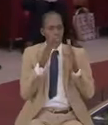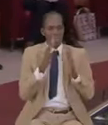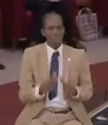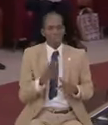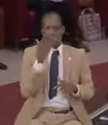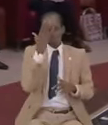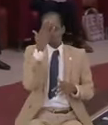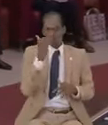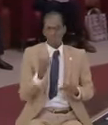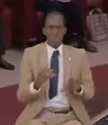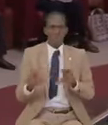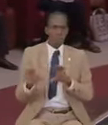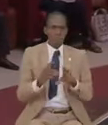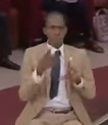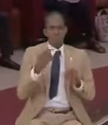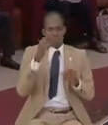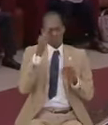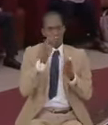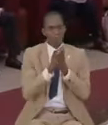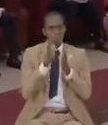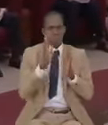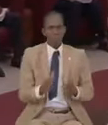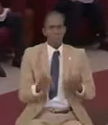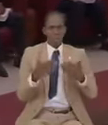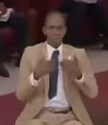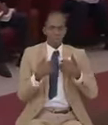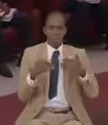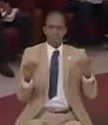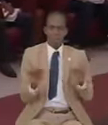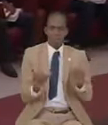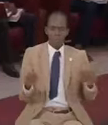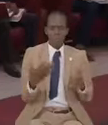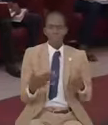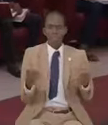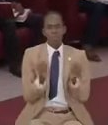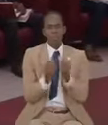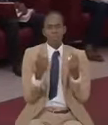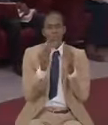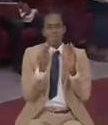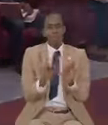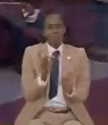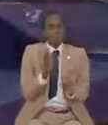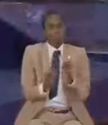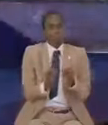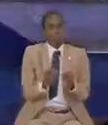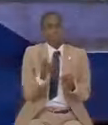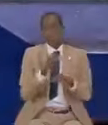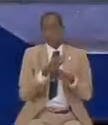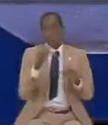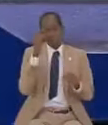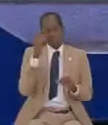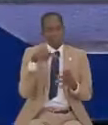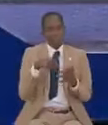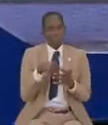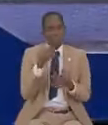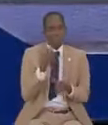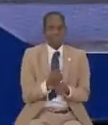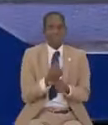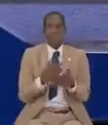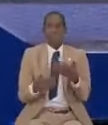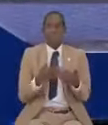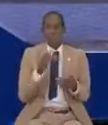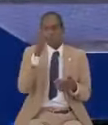saints ont le la même ponction que les pêcheurs quoi que tu ne comprennes pas cette année 4 à ce que tu comprends